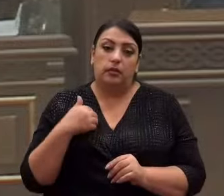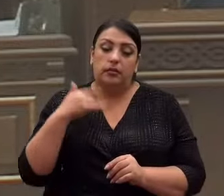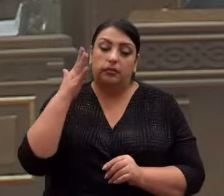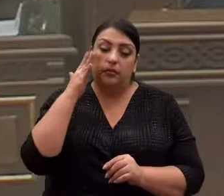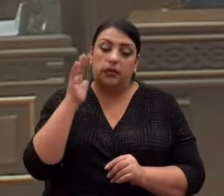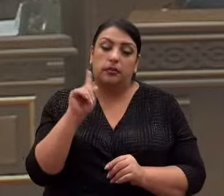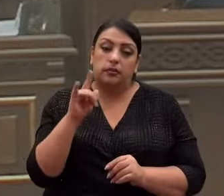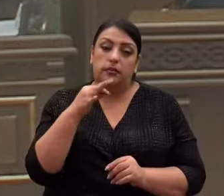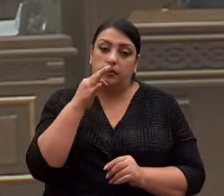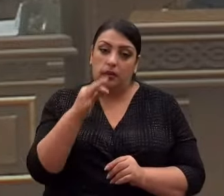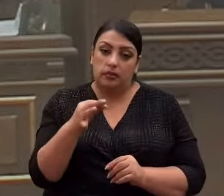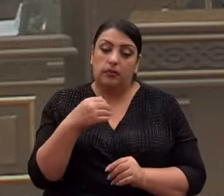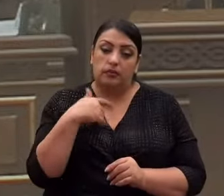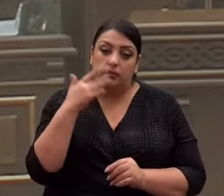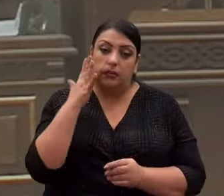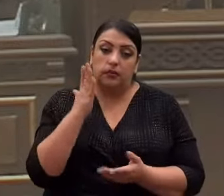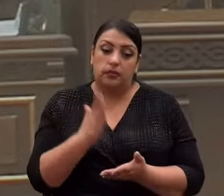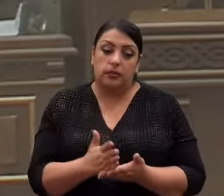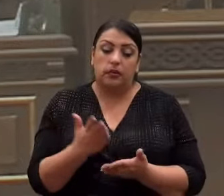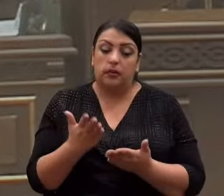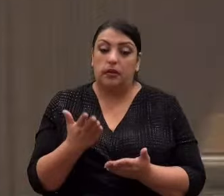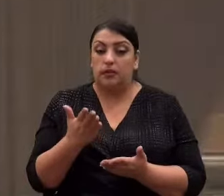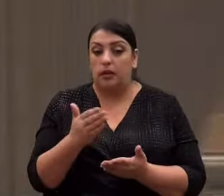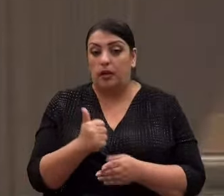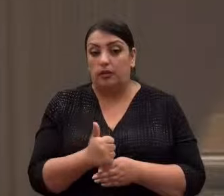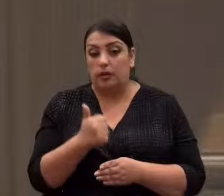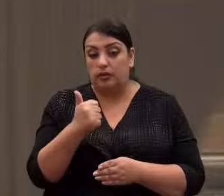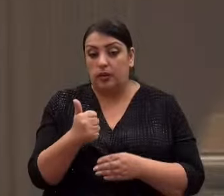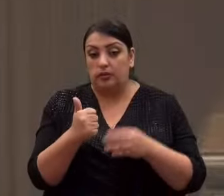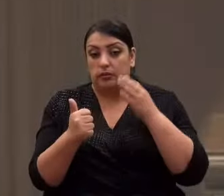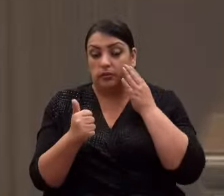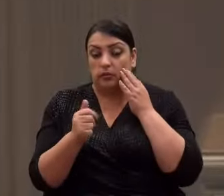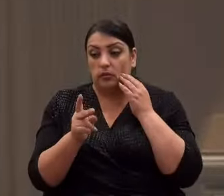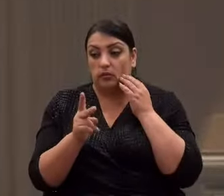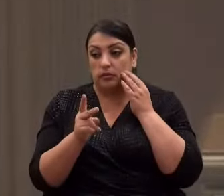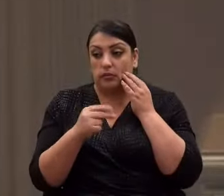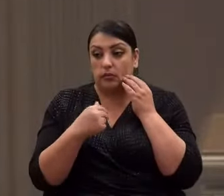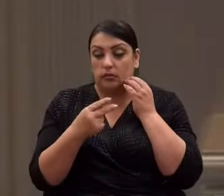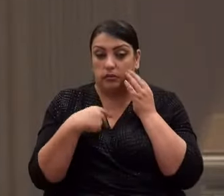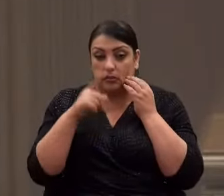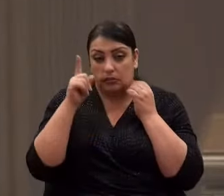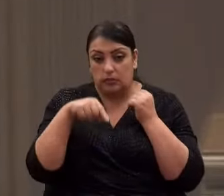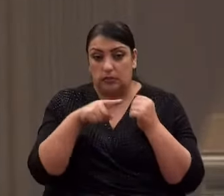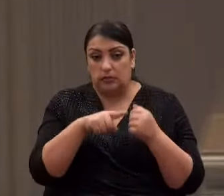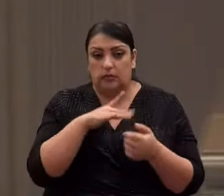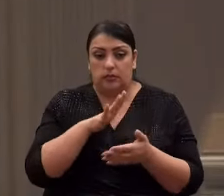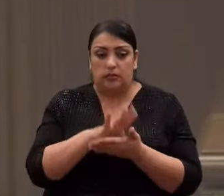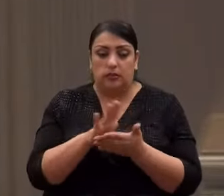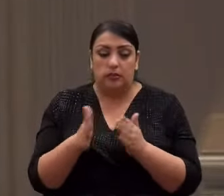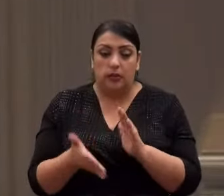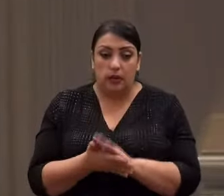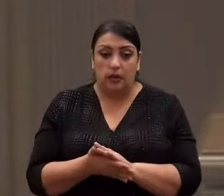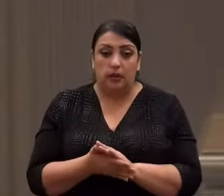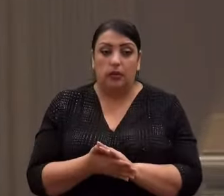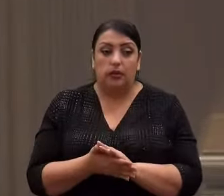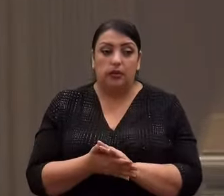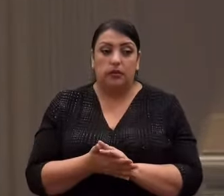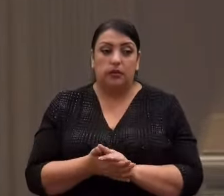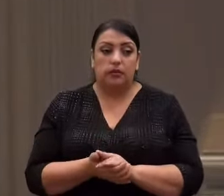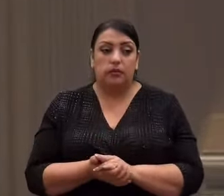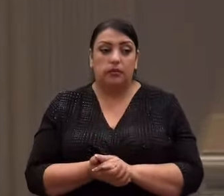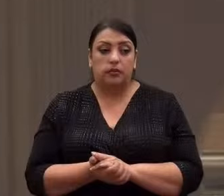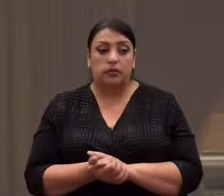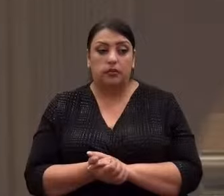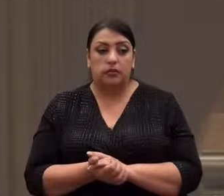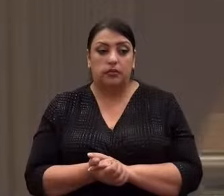որը ելույթը առաջին անգամ ստեղ կբարձրացնեմ։ Լավ, արդյոք որտեղ ես գիտեմ, որ դուք պայմանավորված եք, որ շատ ձեր մի